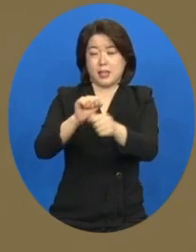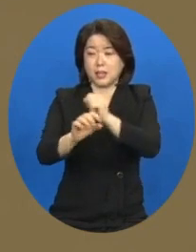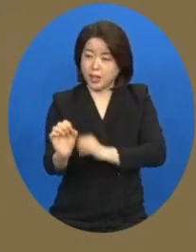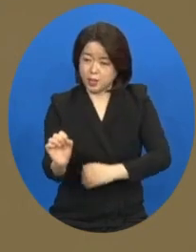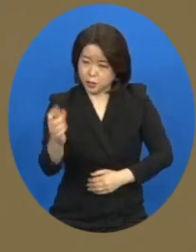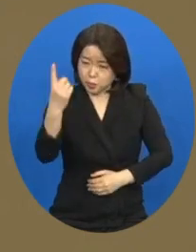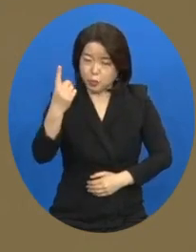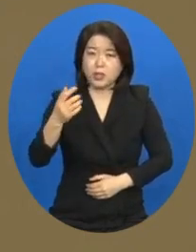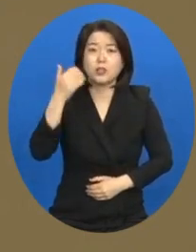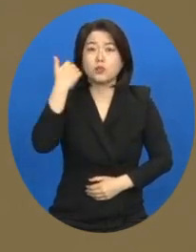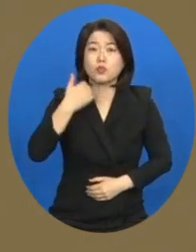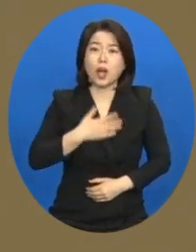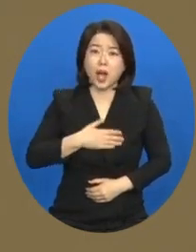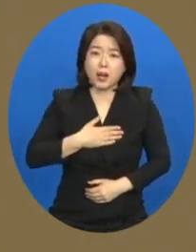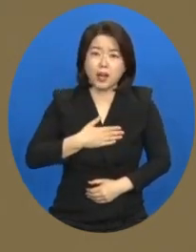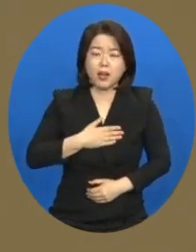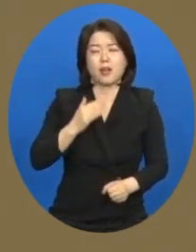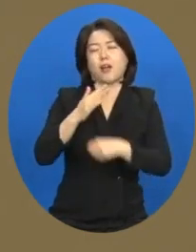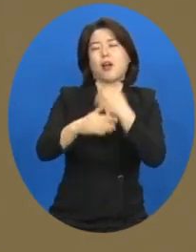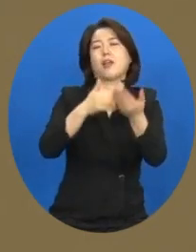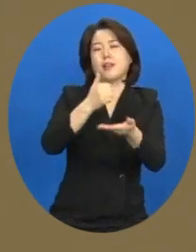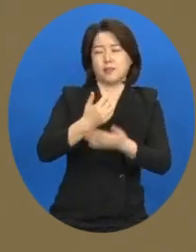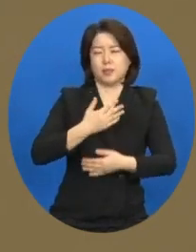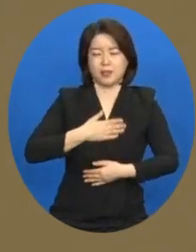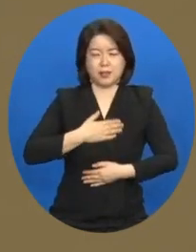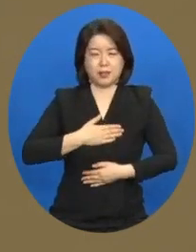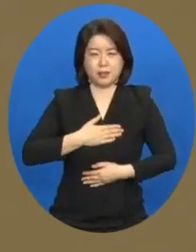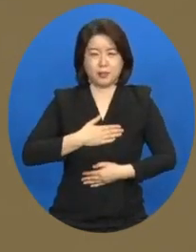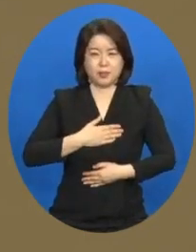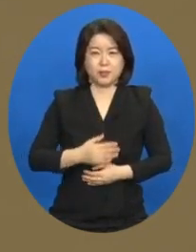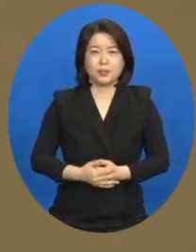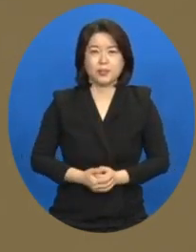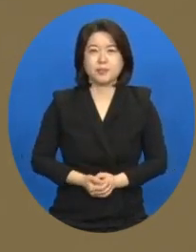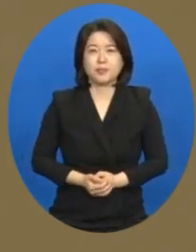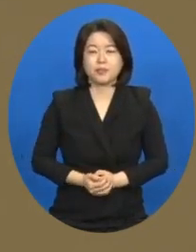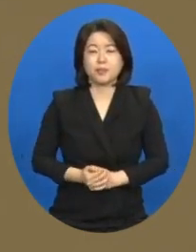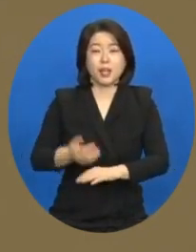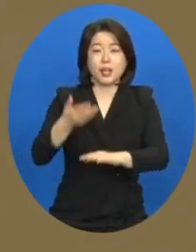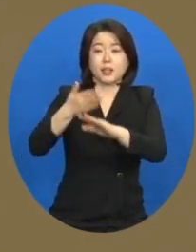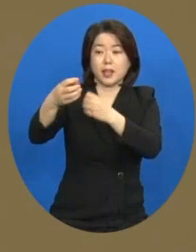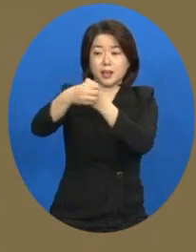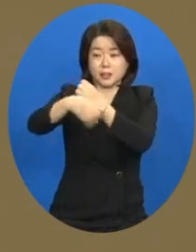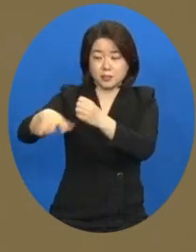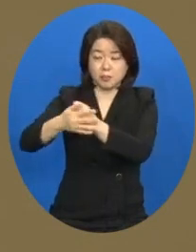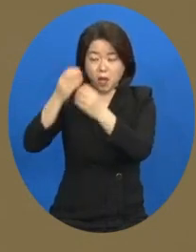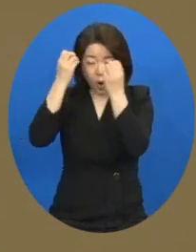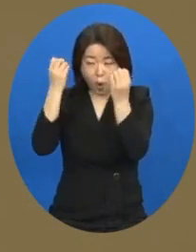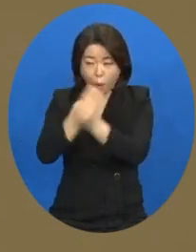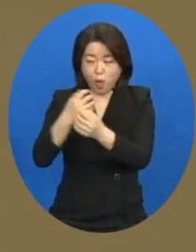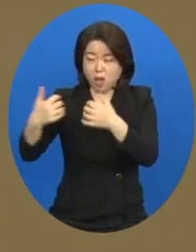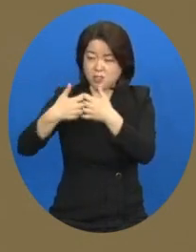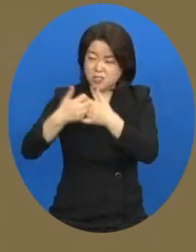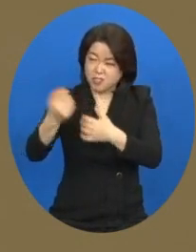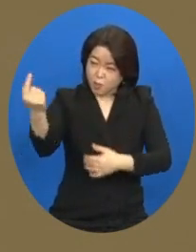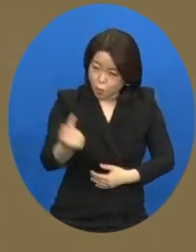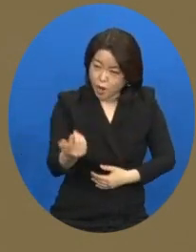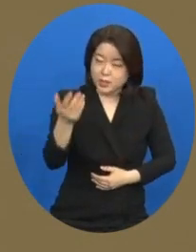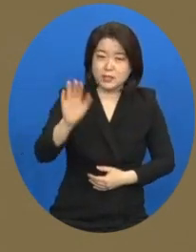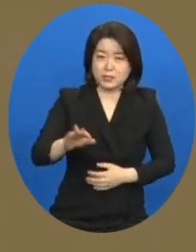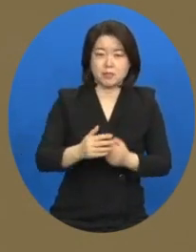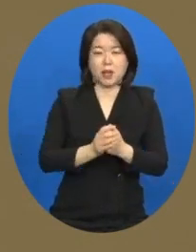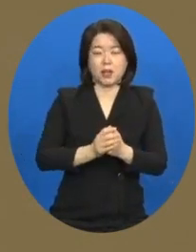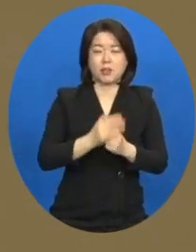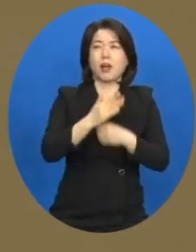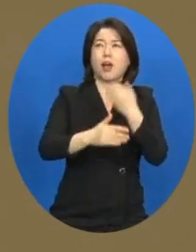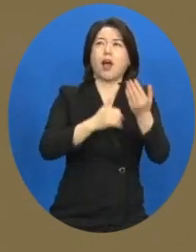동기를 누가 알아요? 하나님이 아십니까? 다른 지파는 오해를 하고 전쟁을 하겠다고 왔지만